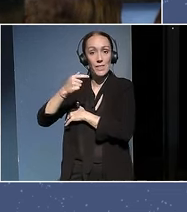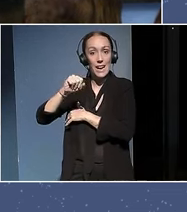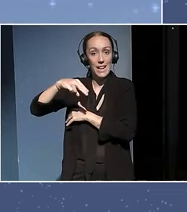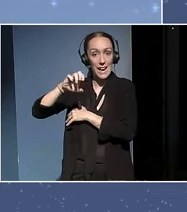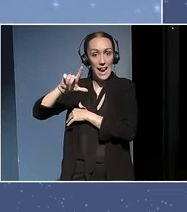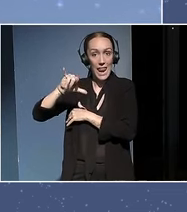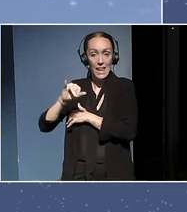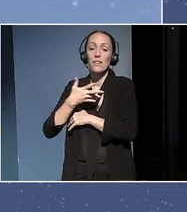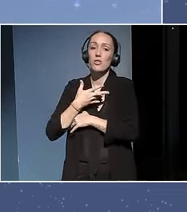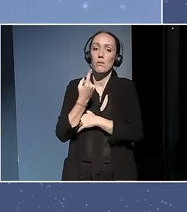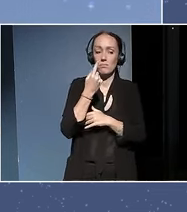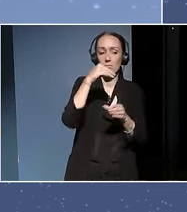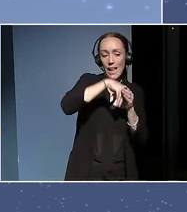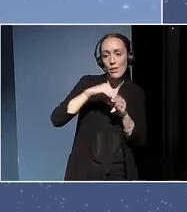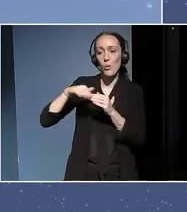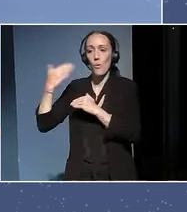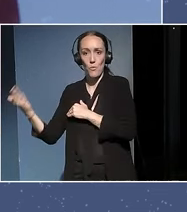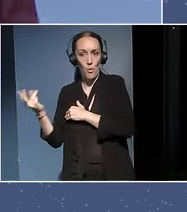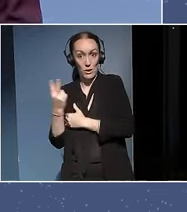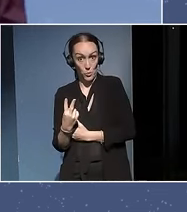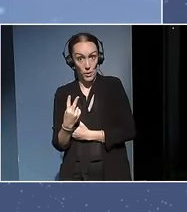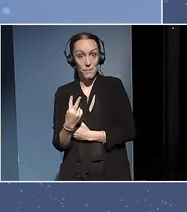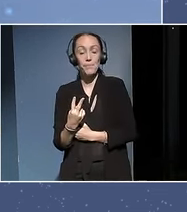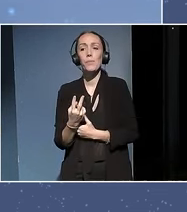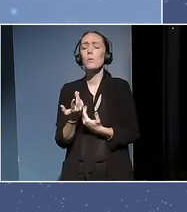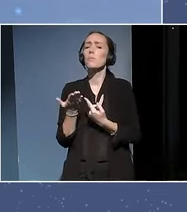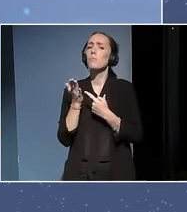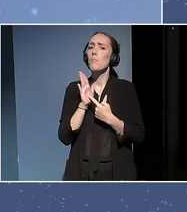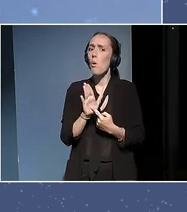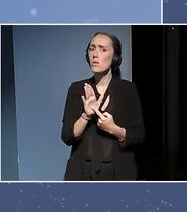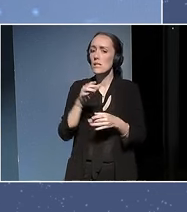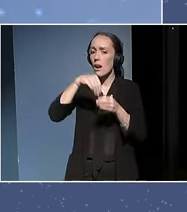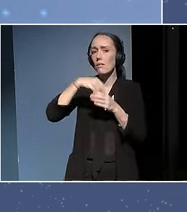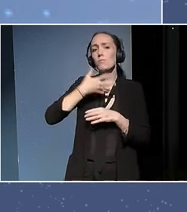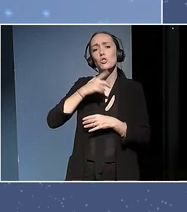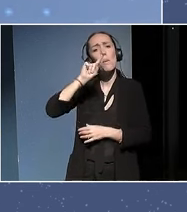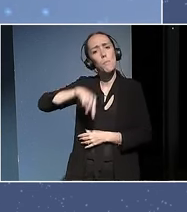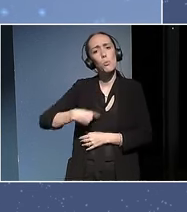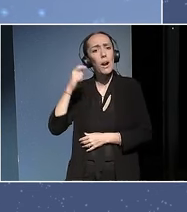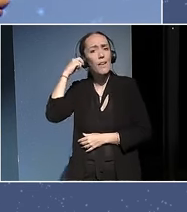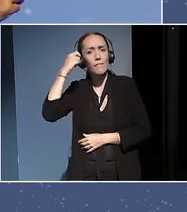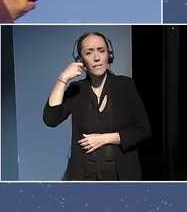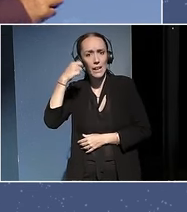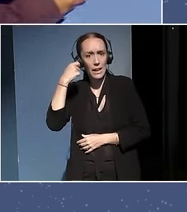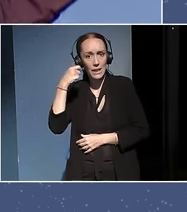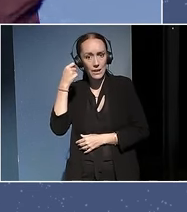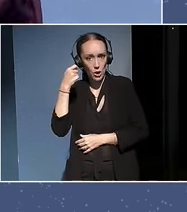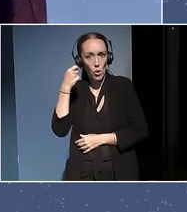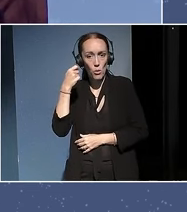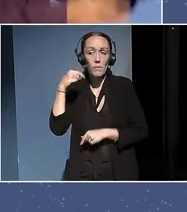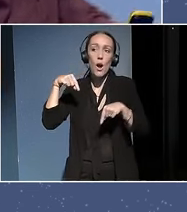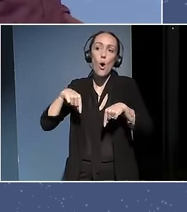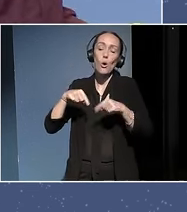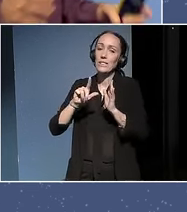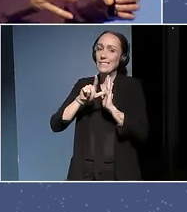esatto e dentro questa mostra c'è Ci sono dei video che spiegano con delle animazioni Oggi non